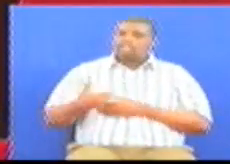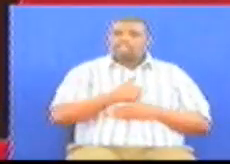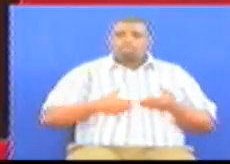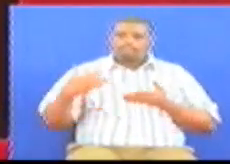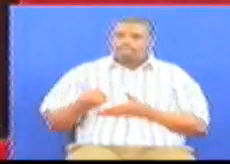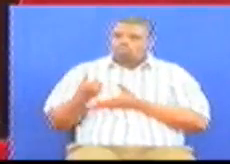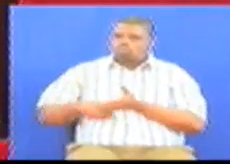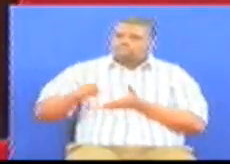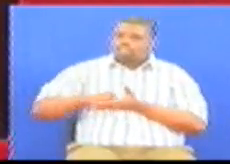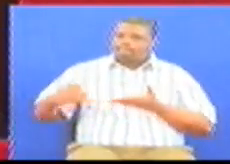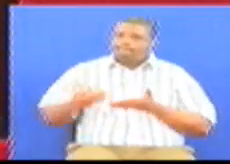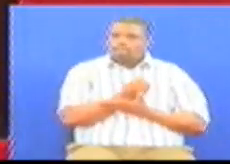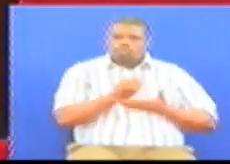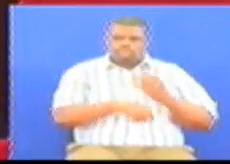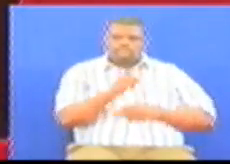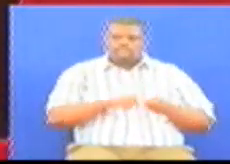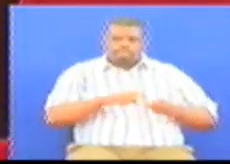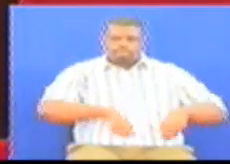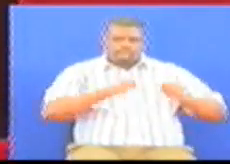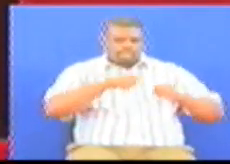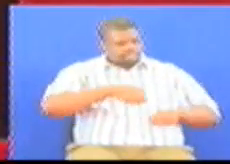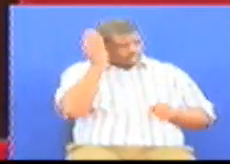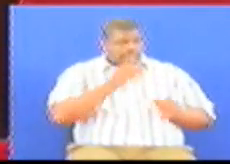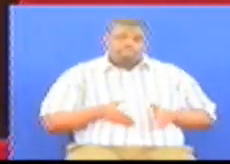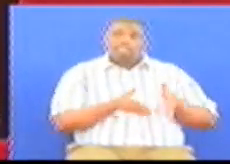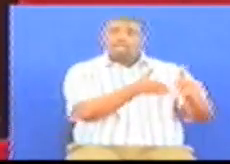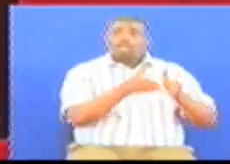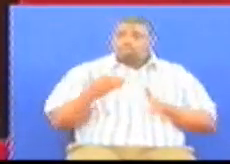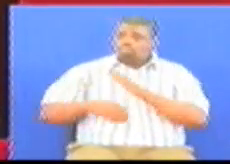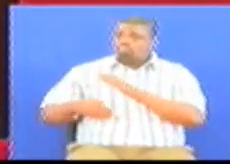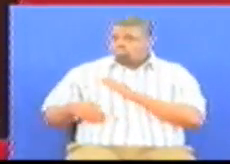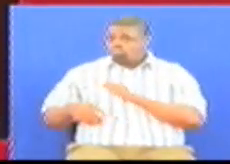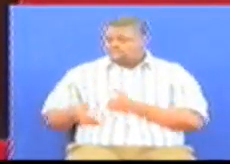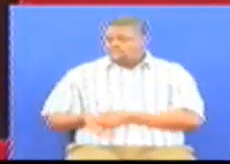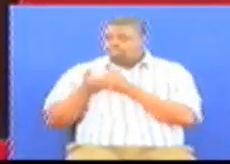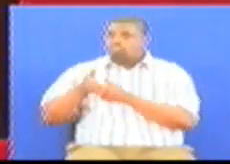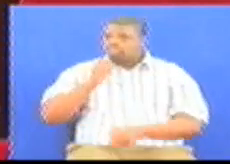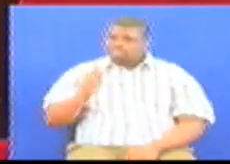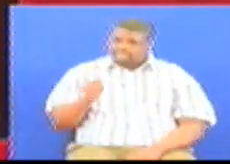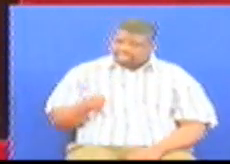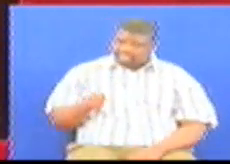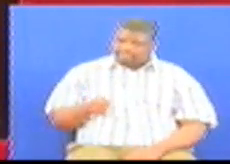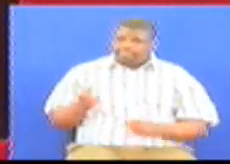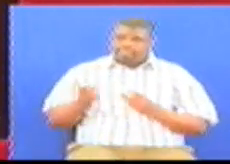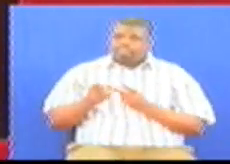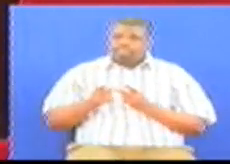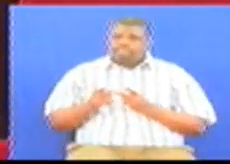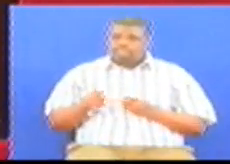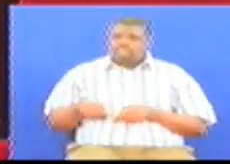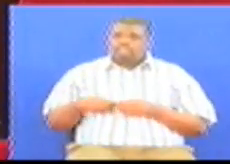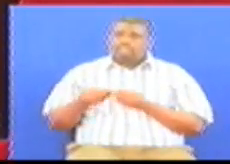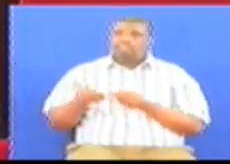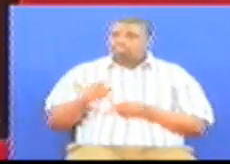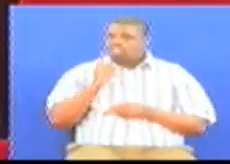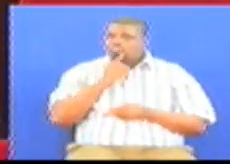hivi kuongeza mapato katika mamlaka zetu za serikali za mitaa. Mheshimiwa Mwenyekiti na Spika, nitaka nimjibu kaka yangu Jafari jana